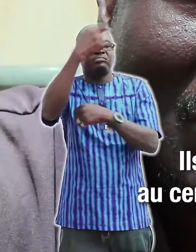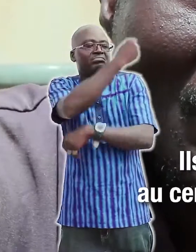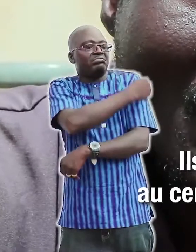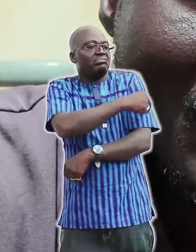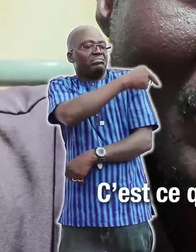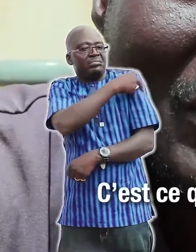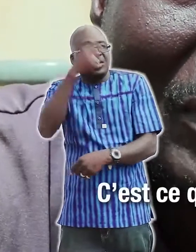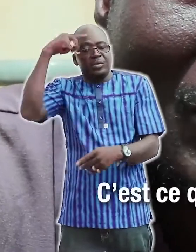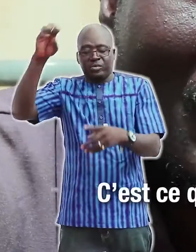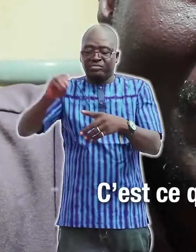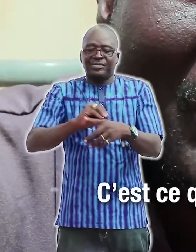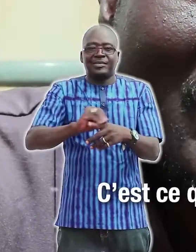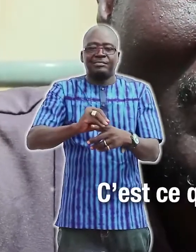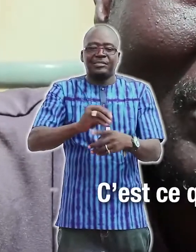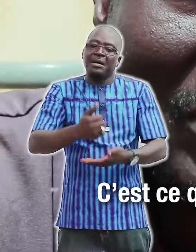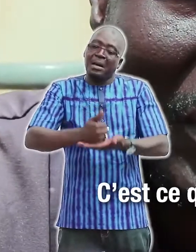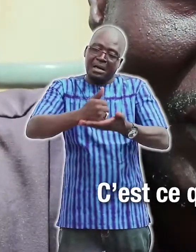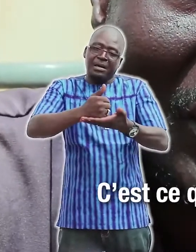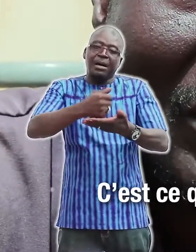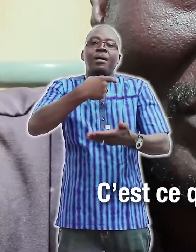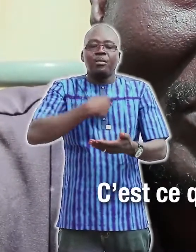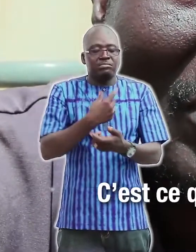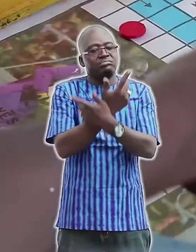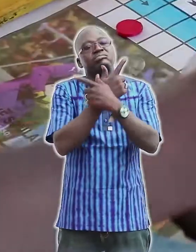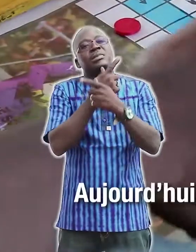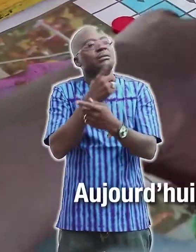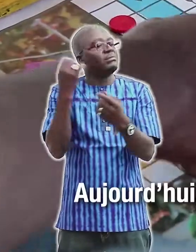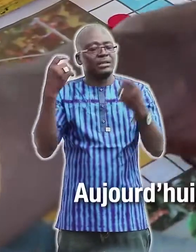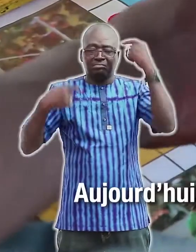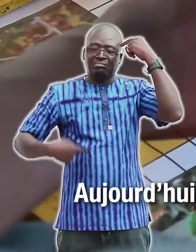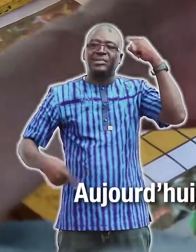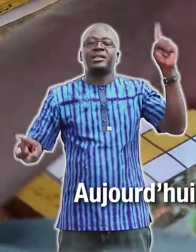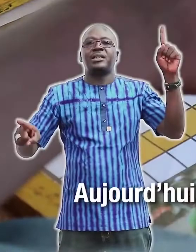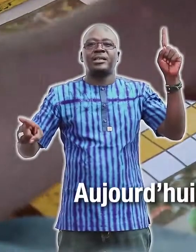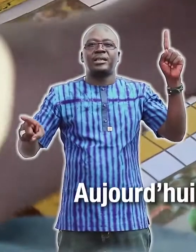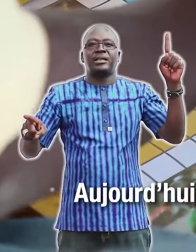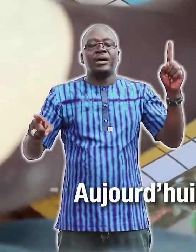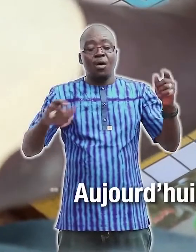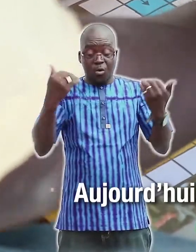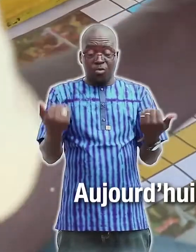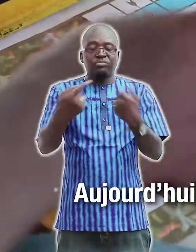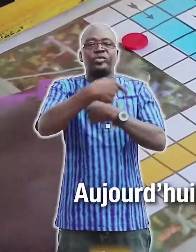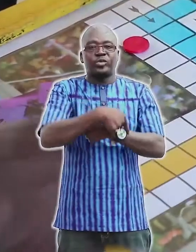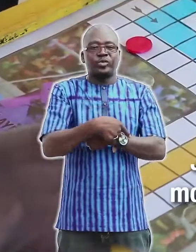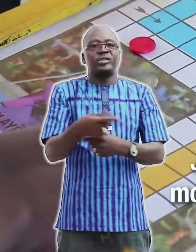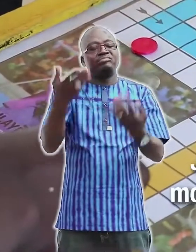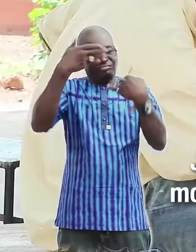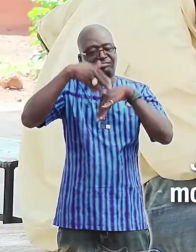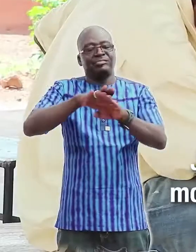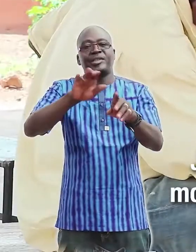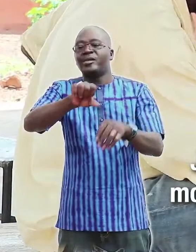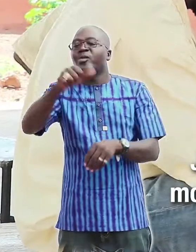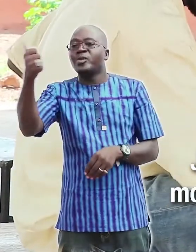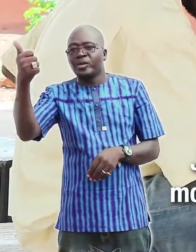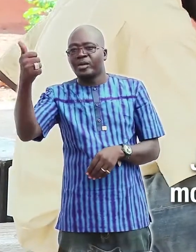suivi psychiatrique. C'est ce qui m'a aidé à redevenir moi-même. Aujourd'hui, je m'associe de nouveau aux autres. Je